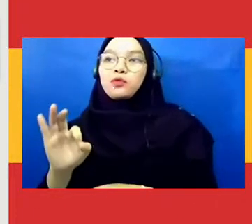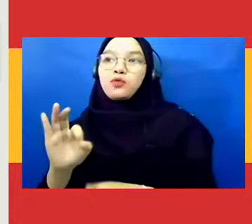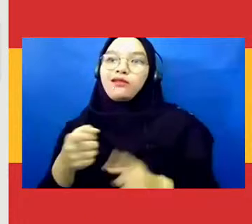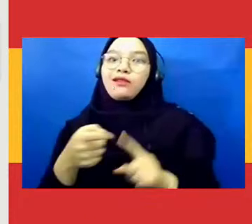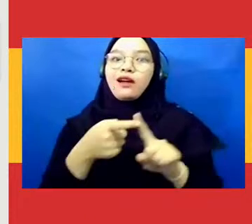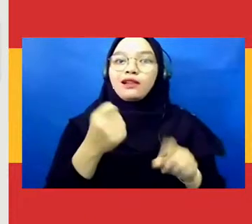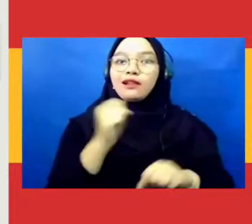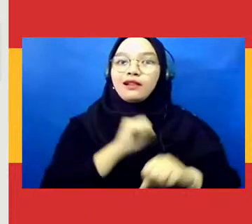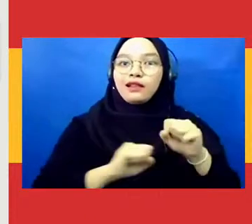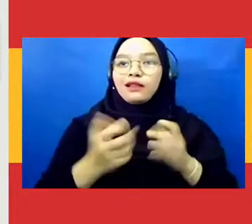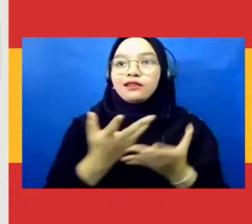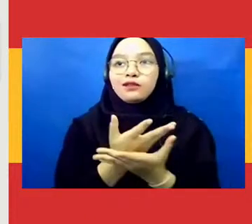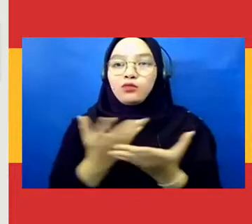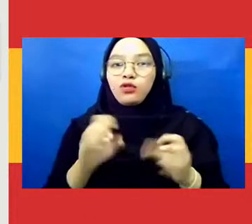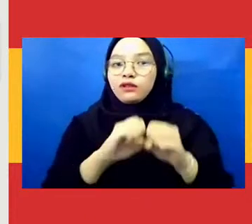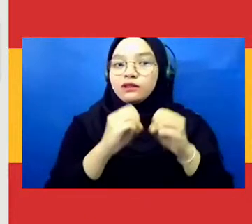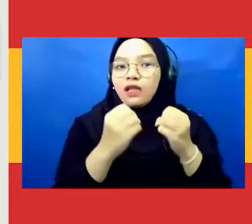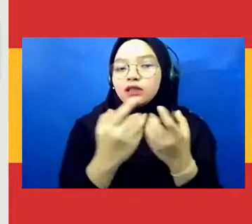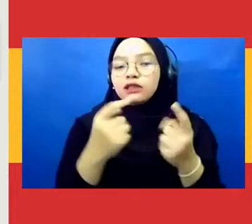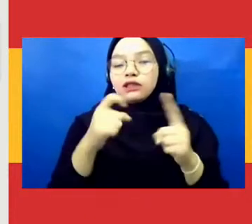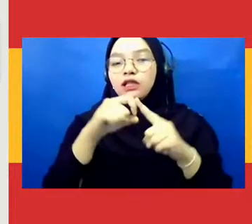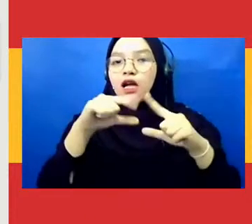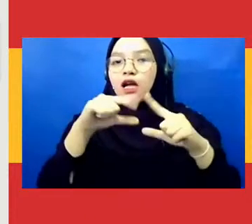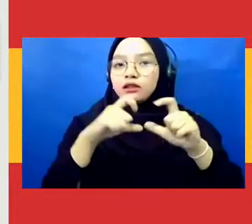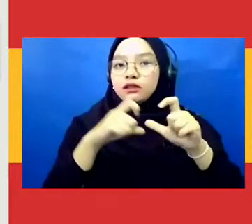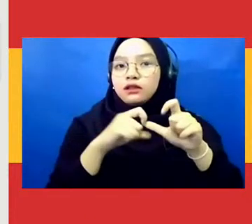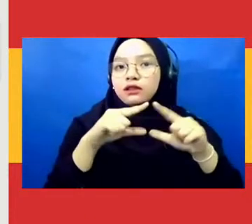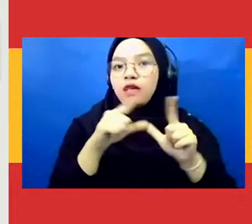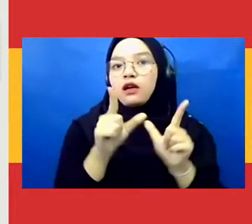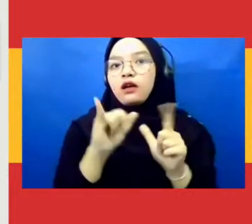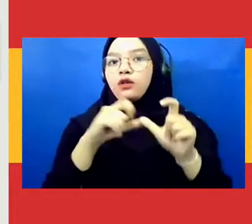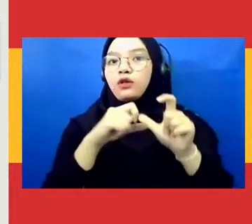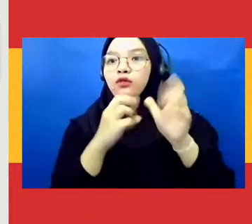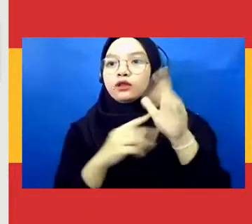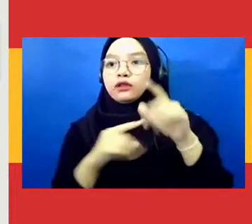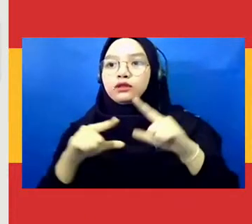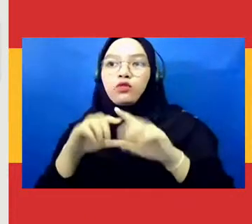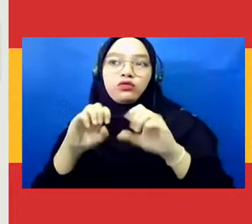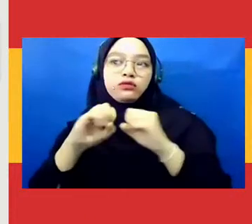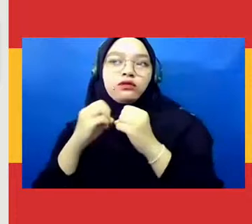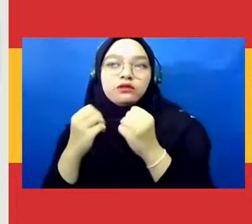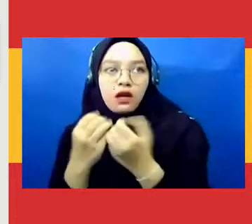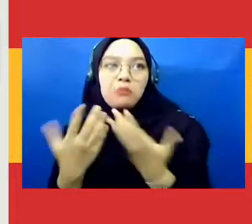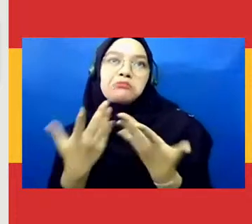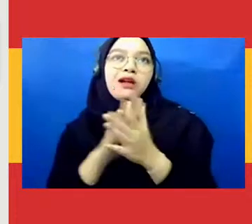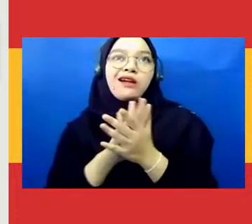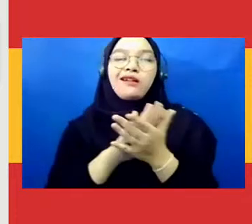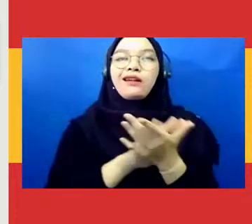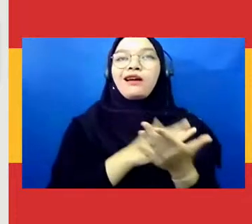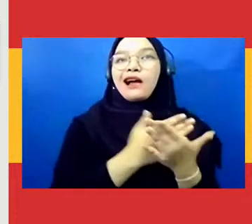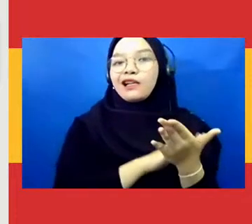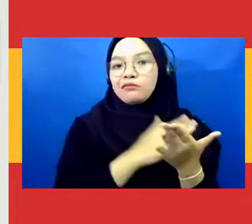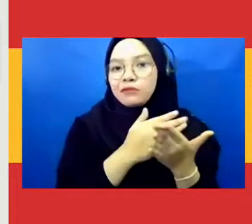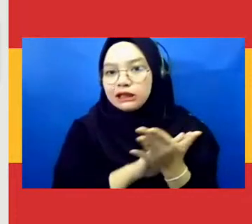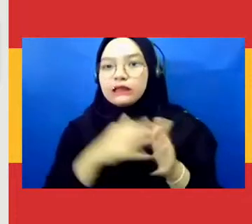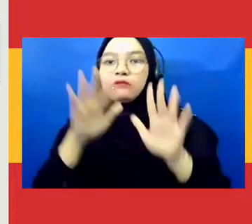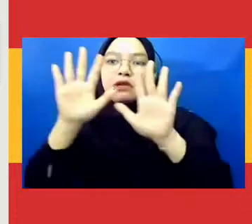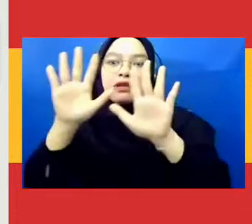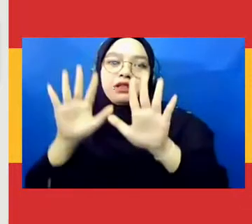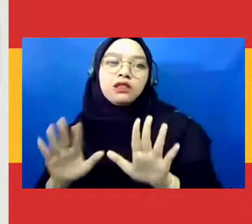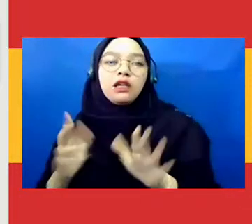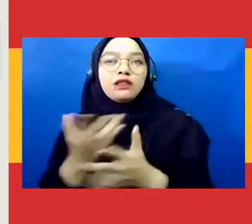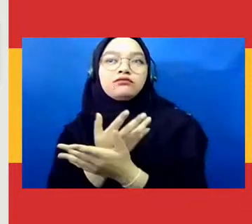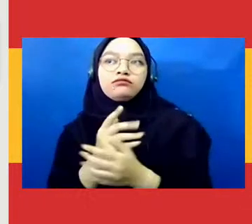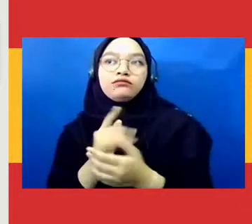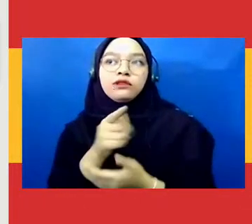kemudian universitas, ya, para akademisi, kemudian media juga kita gerakkan dalam hal ini. Saya